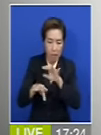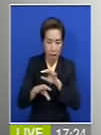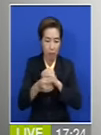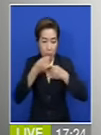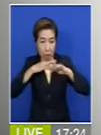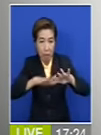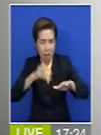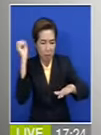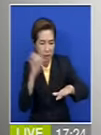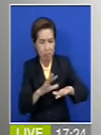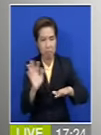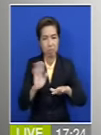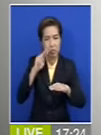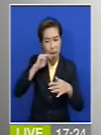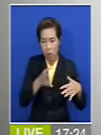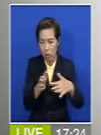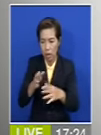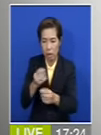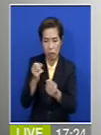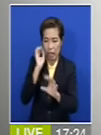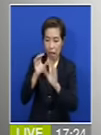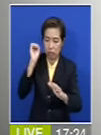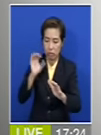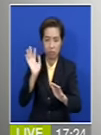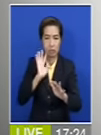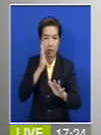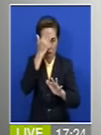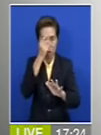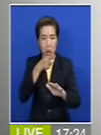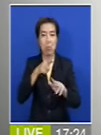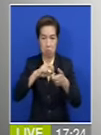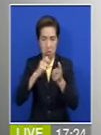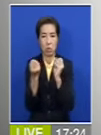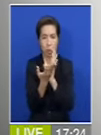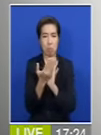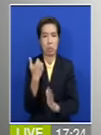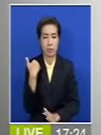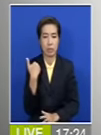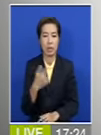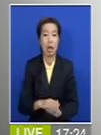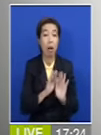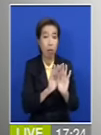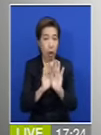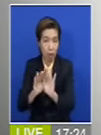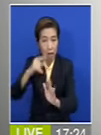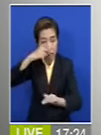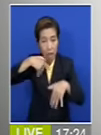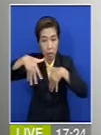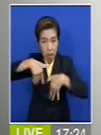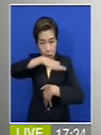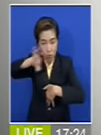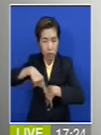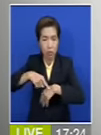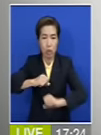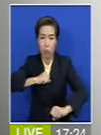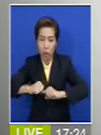ในแม่น้ำลงในคูคลองต่างๆเนี่ยผมว่ามันมีผลกระทบกลับมาถึงปลายน้ำหมดอยากจะฝากให้คนไทยแล้วก็น้